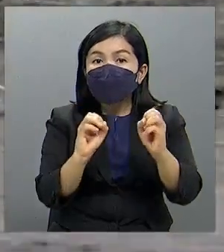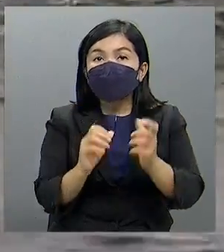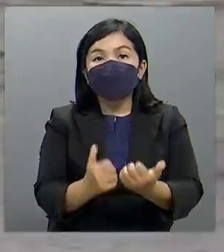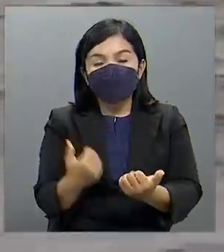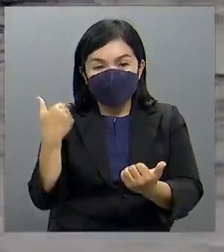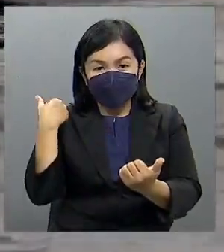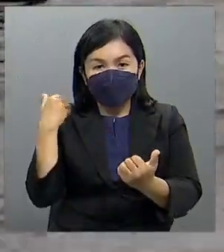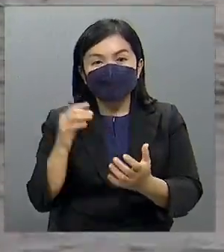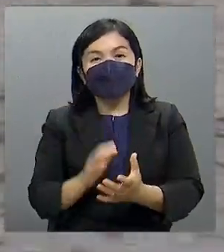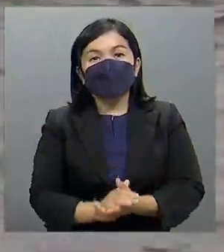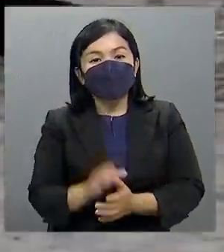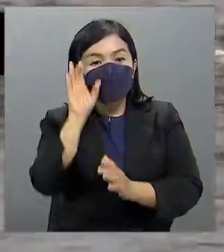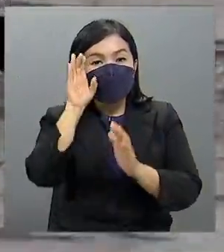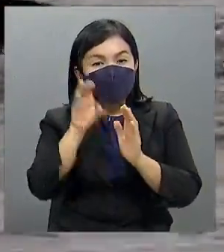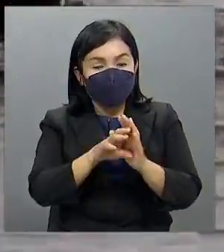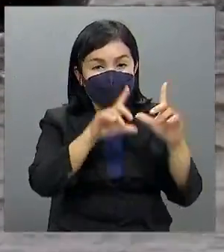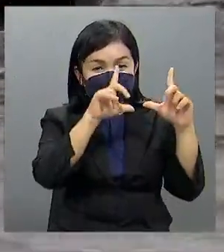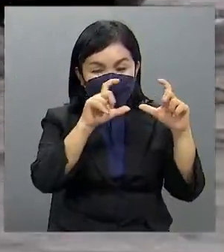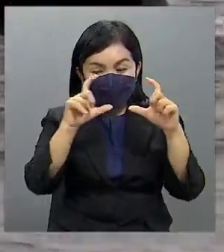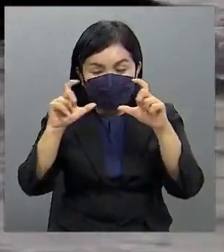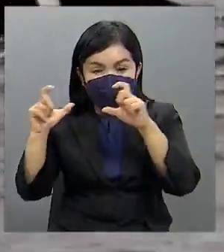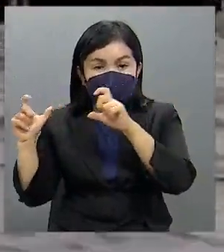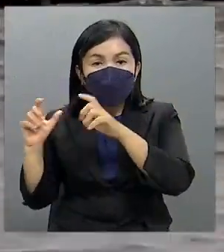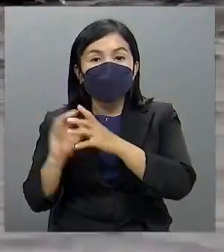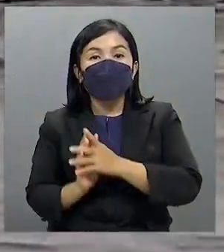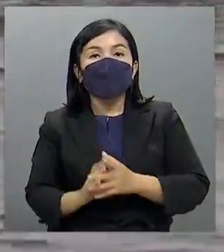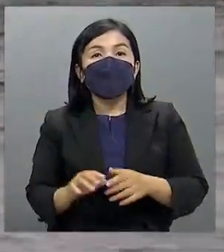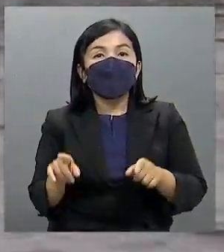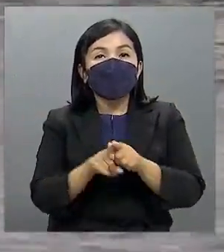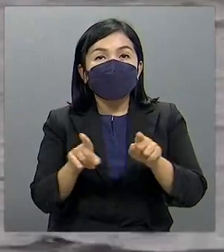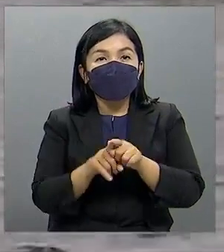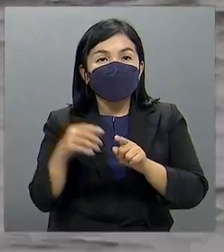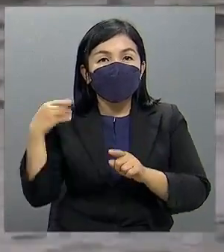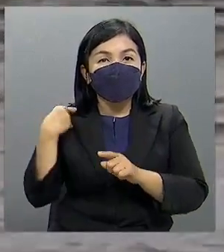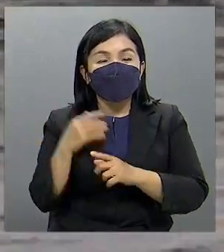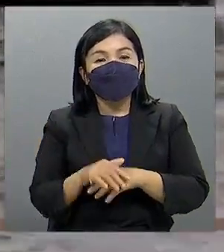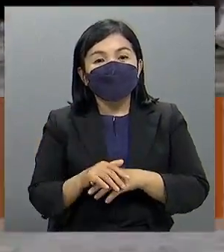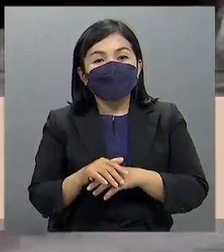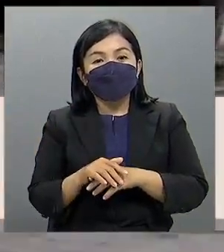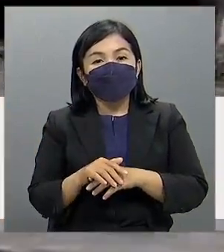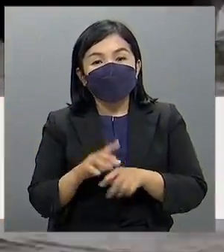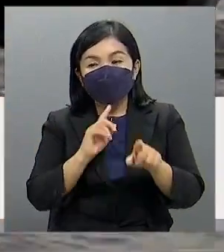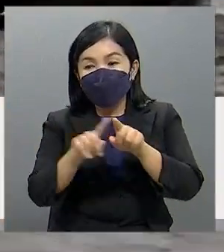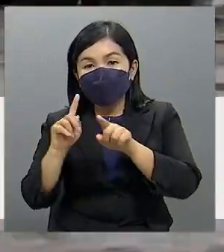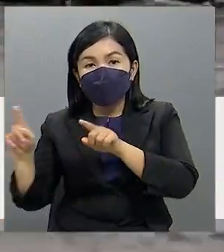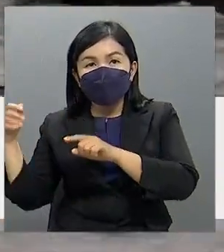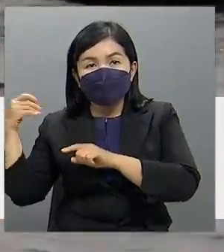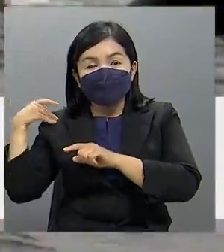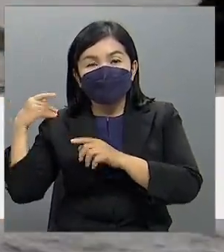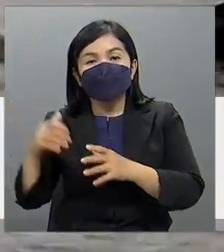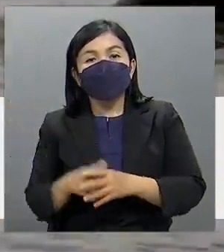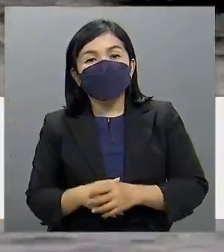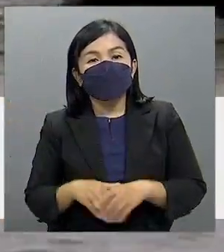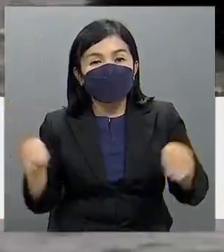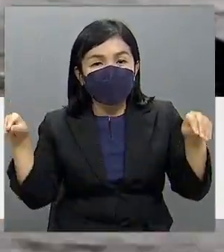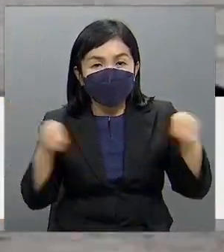ภาพถ่ายฝูงวานบรูด้ากำลังอ้าปากเหนือน้ำออกหากินที่ปากอ่าวแม่กลองห่างจากดอนหอยหลอด